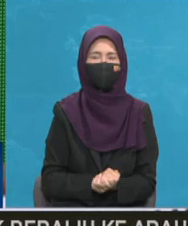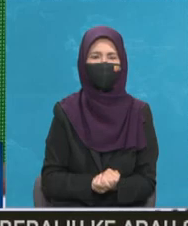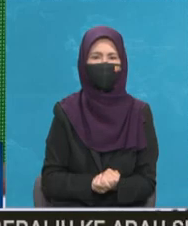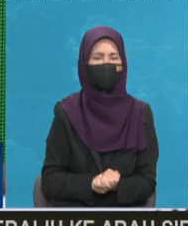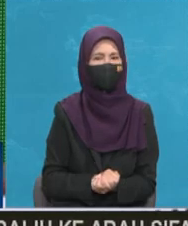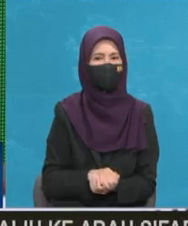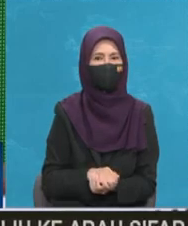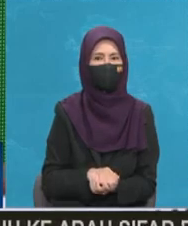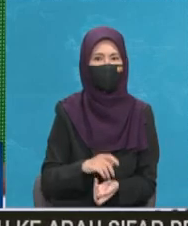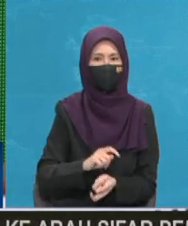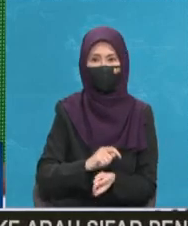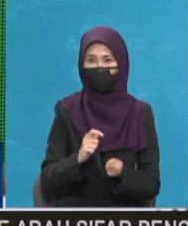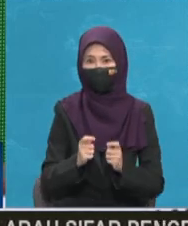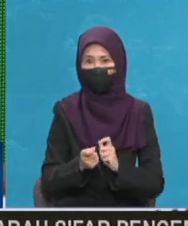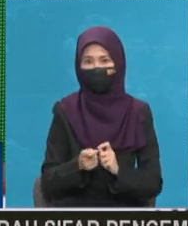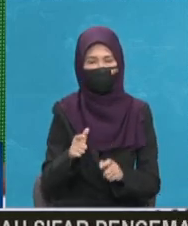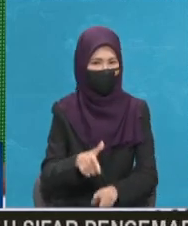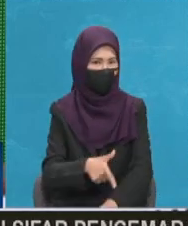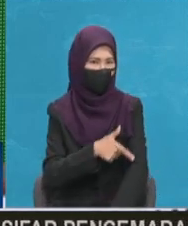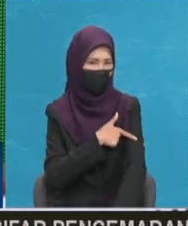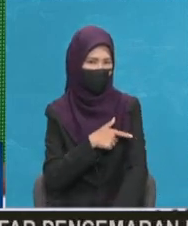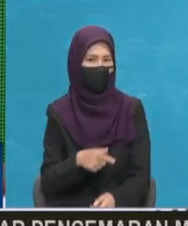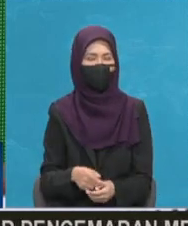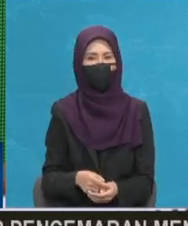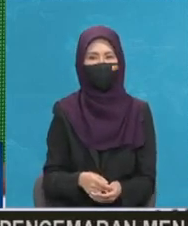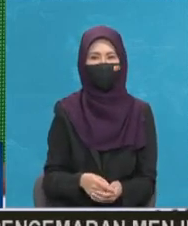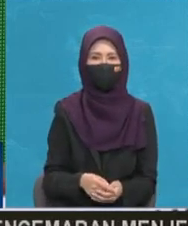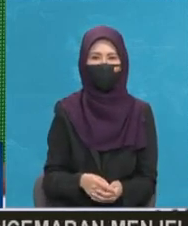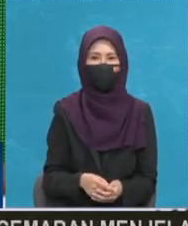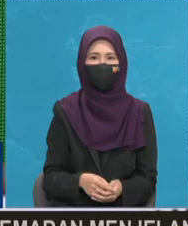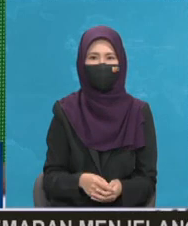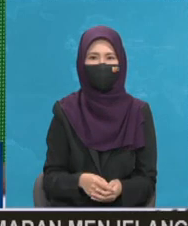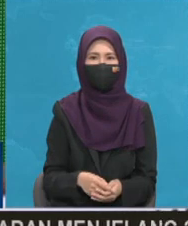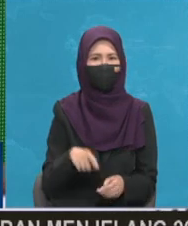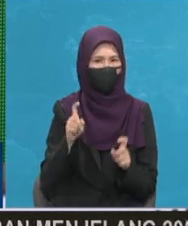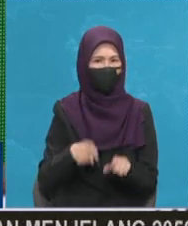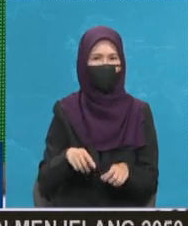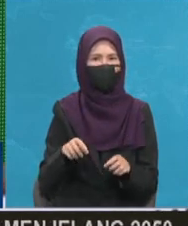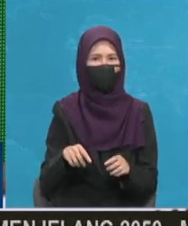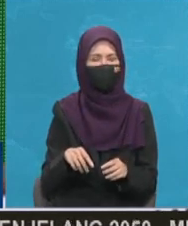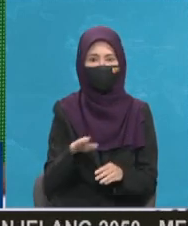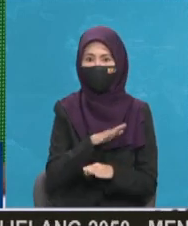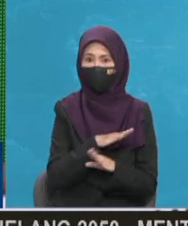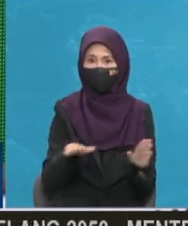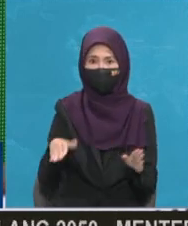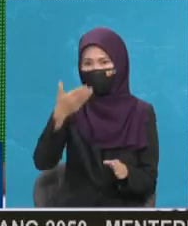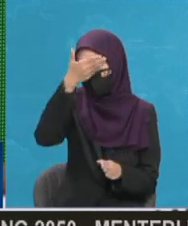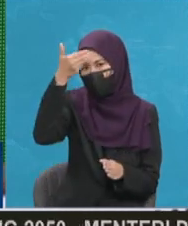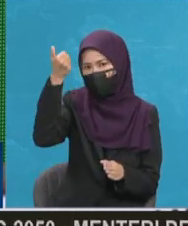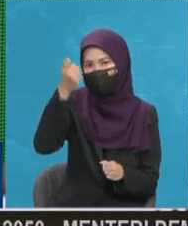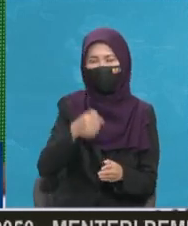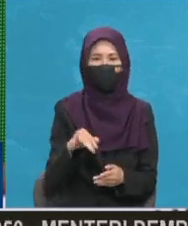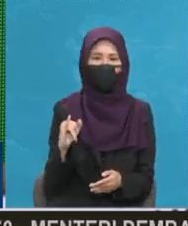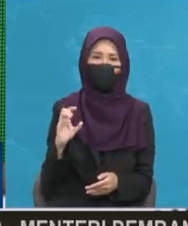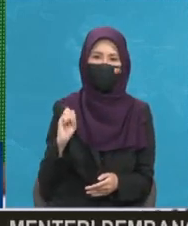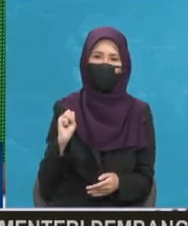expressions has been long problem intelligent defoe We must not forget the offending issues that